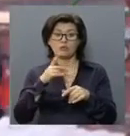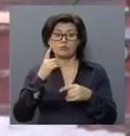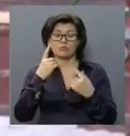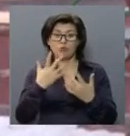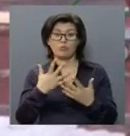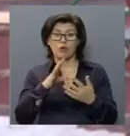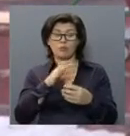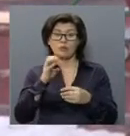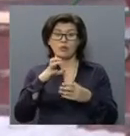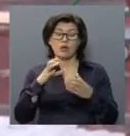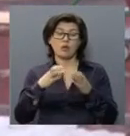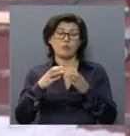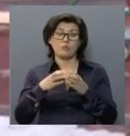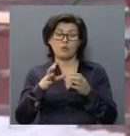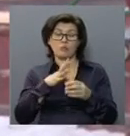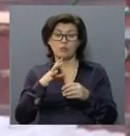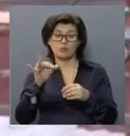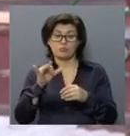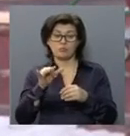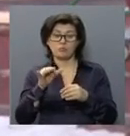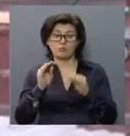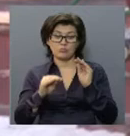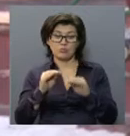келеңсіздіктерді мердігер мекеме өз тарапынан